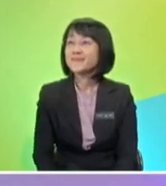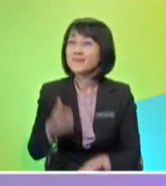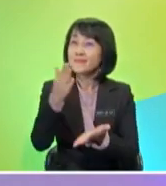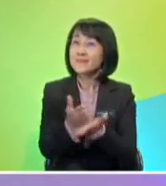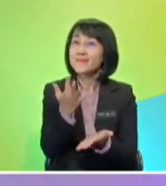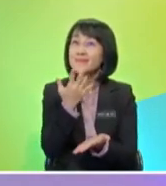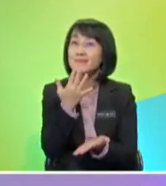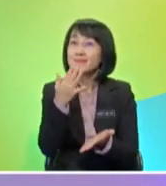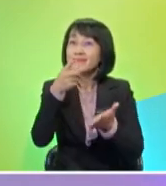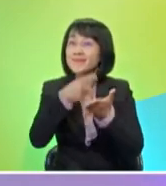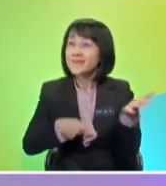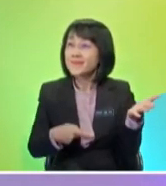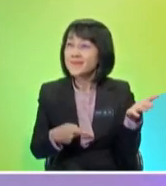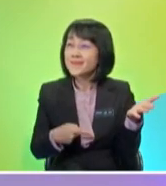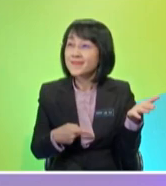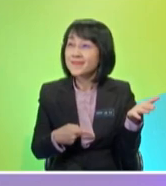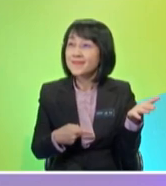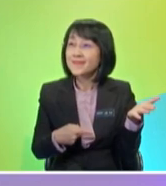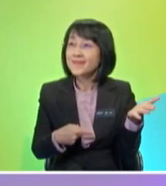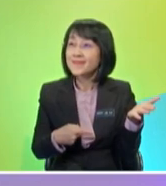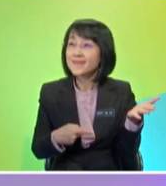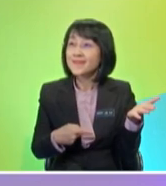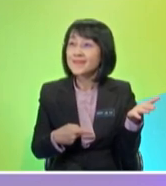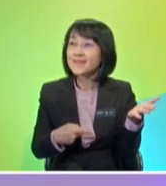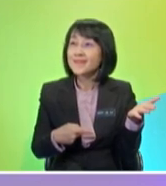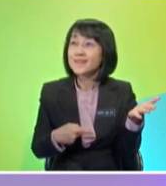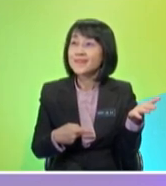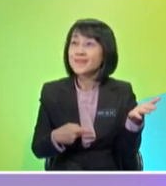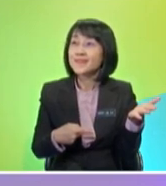Okey, kita tengok berhenti di warna yang mana, cikgu?